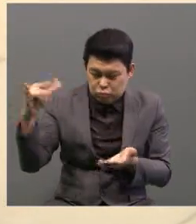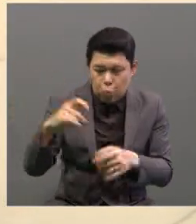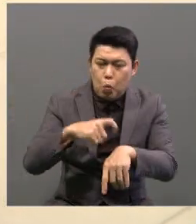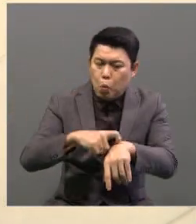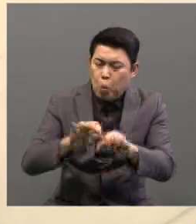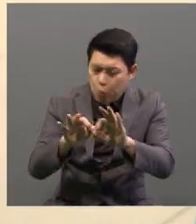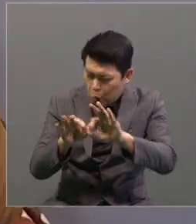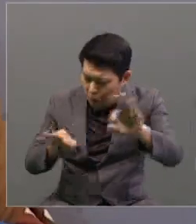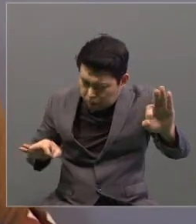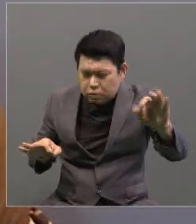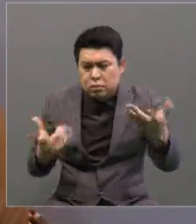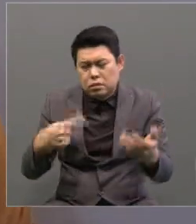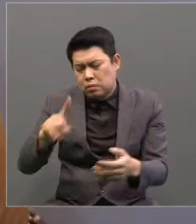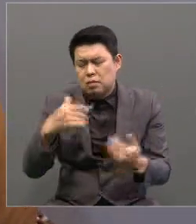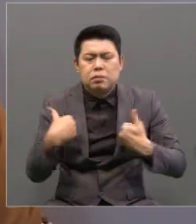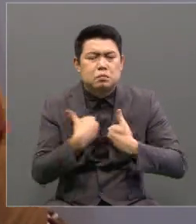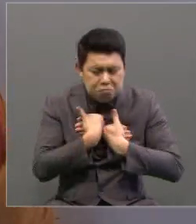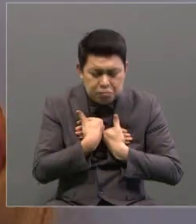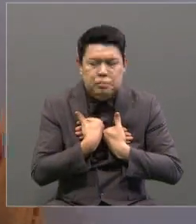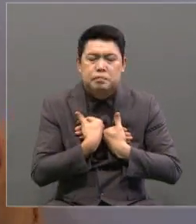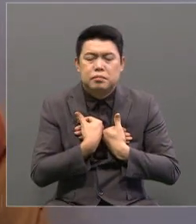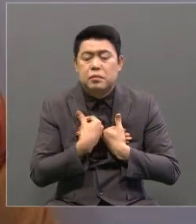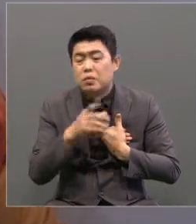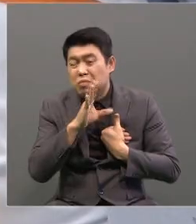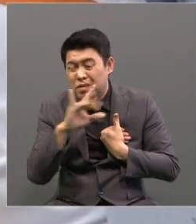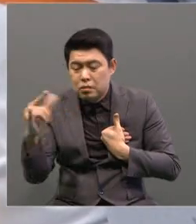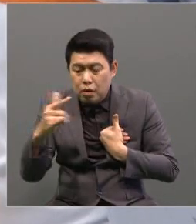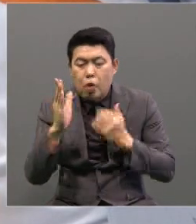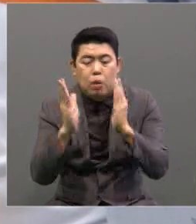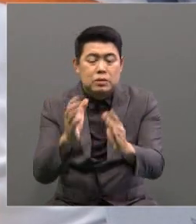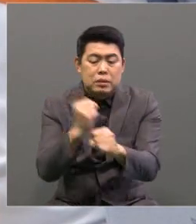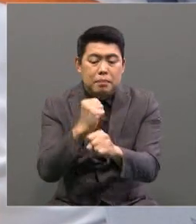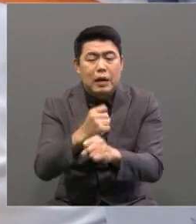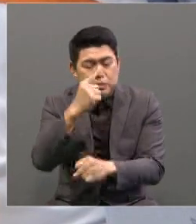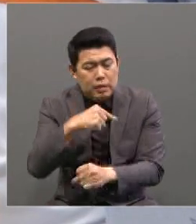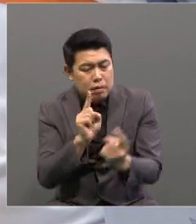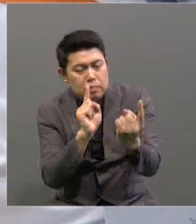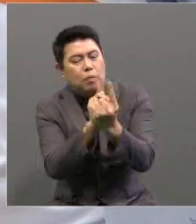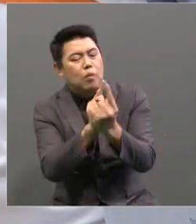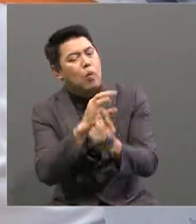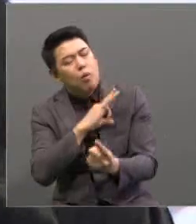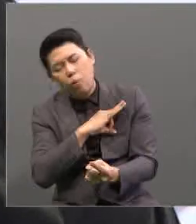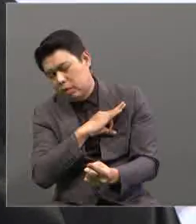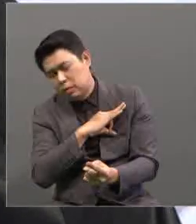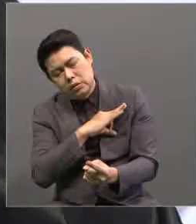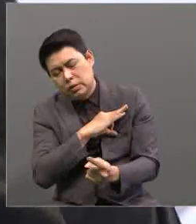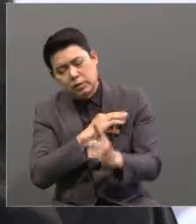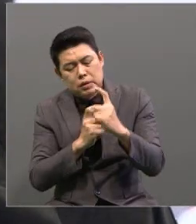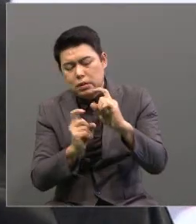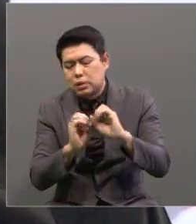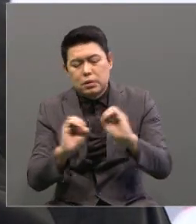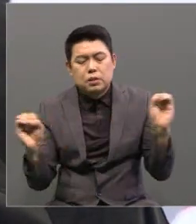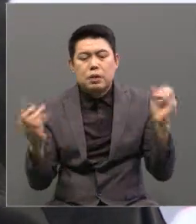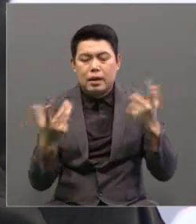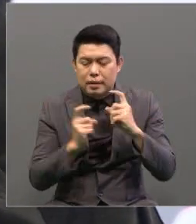ยะทางที่ไกลมากทุกคนก็เหนื่อยล้านะครับแต่เมื่อได้มาเจอเจ้าหน้าที่คนไทยทันทีที่เจอเขาบอกเลยนะครับว่ารู้สึกปลอดภัยทุ